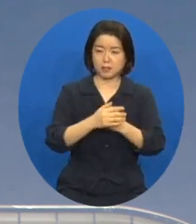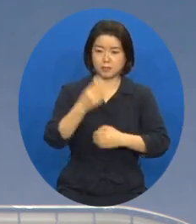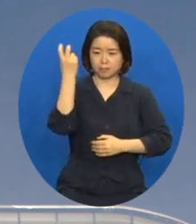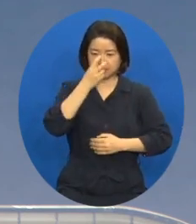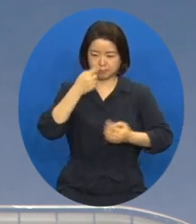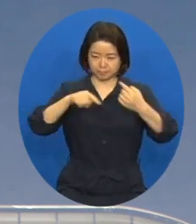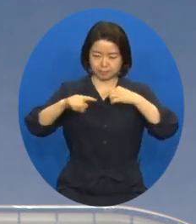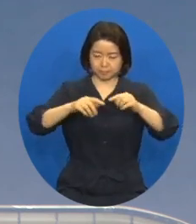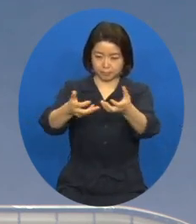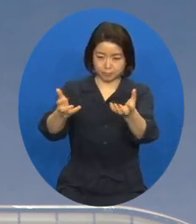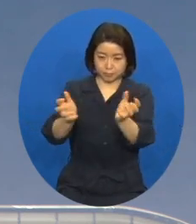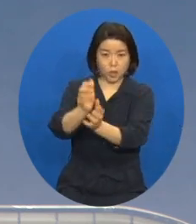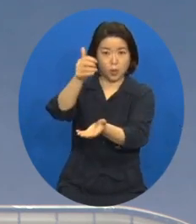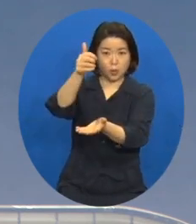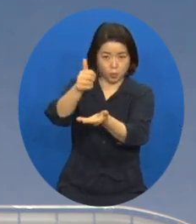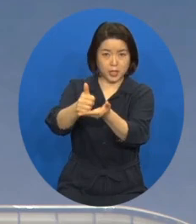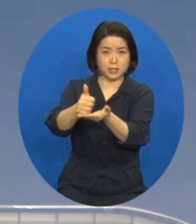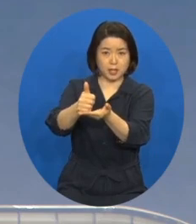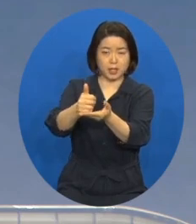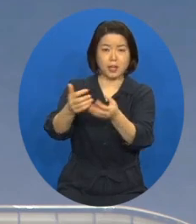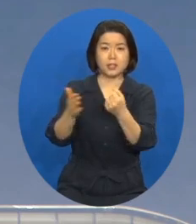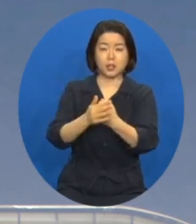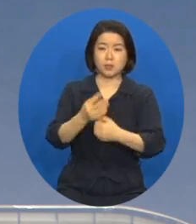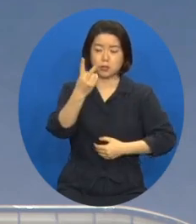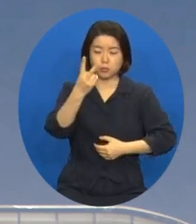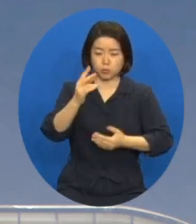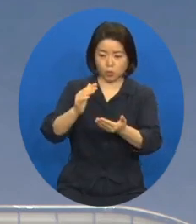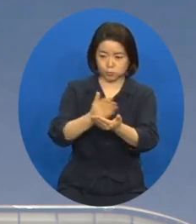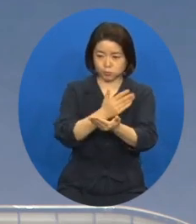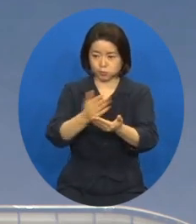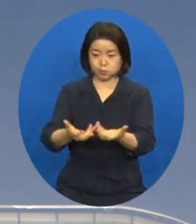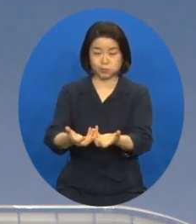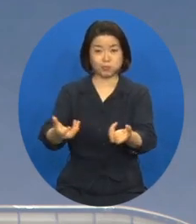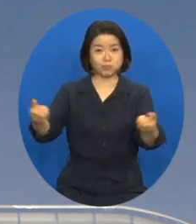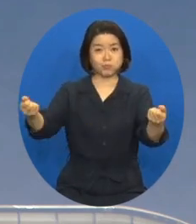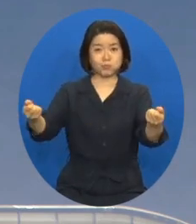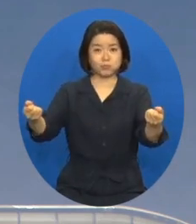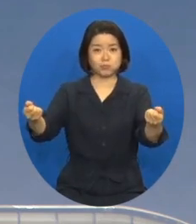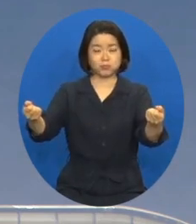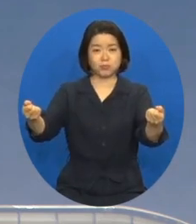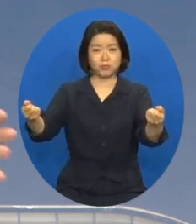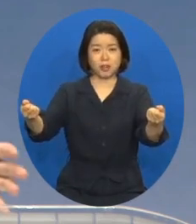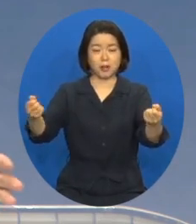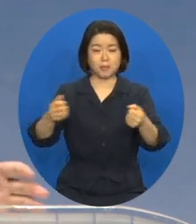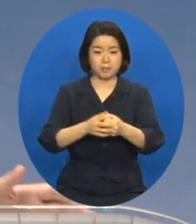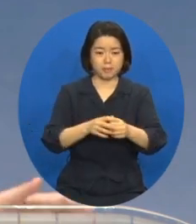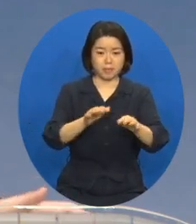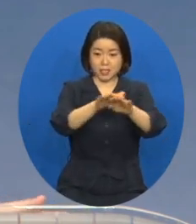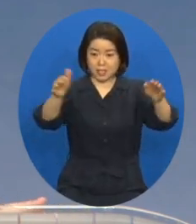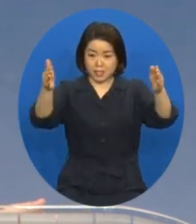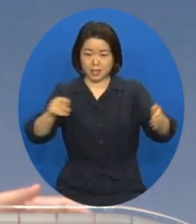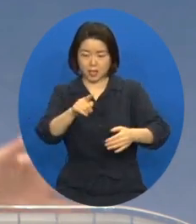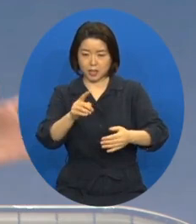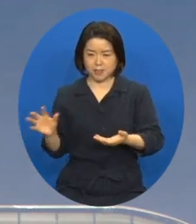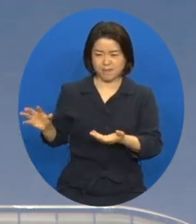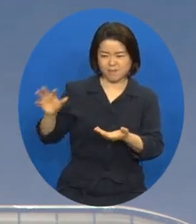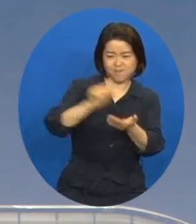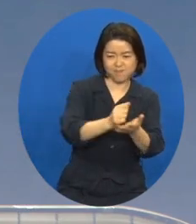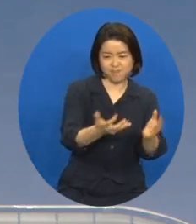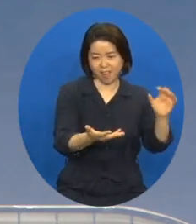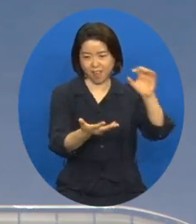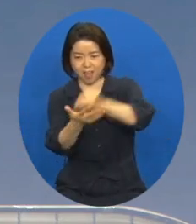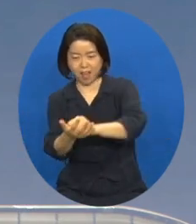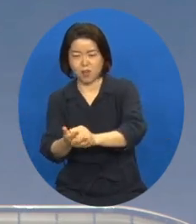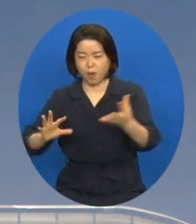감독회장 때문에 두 파로 총대들이 나뉘어서 강단을 서로 점령하려고